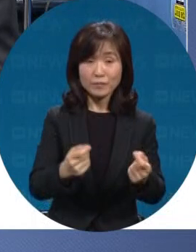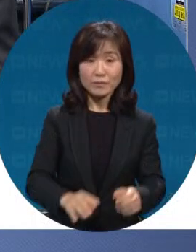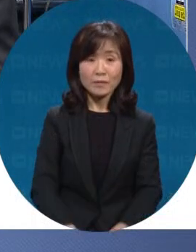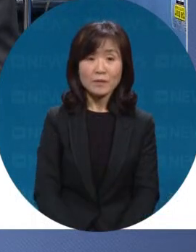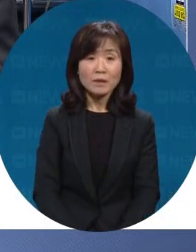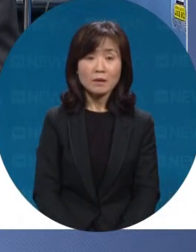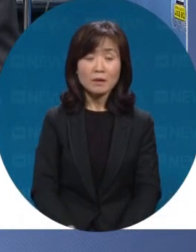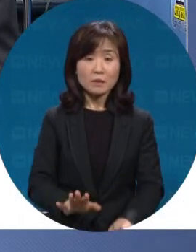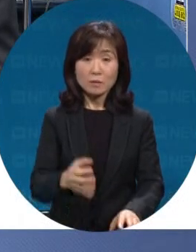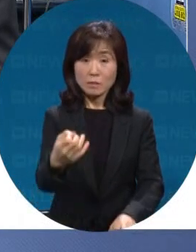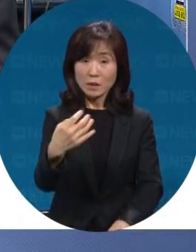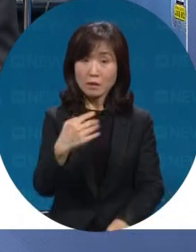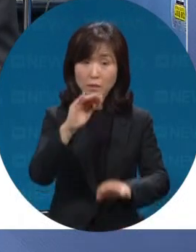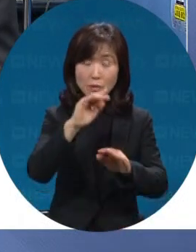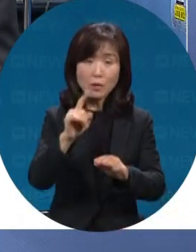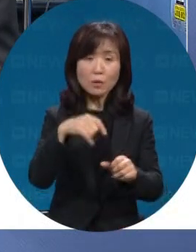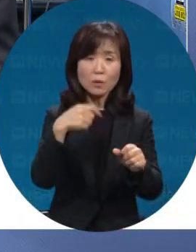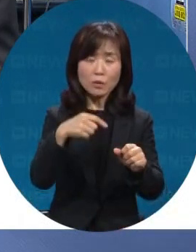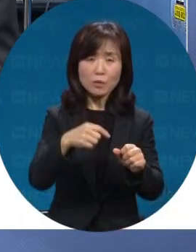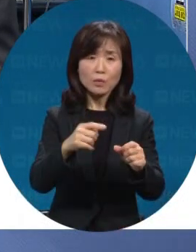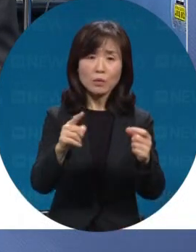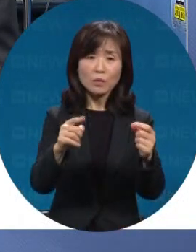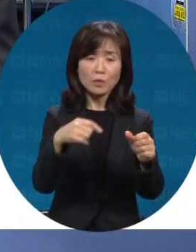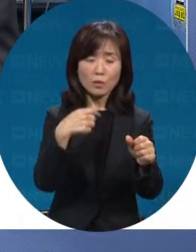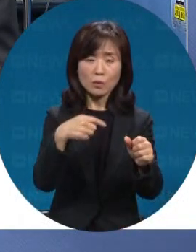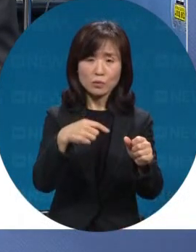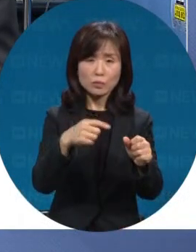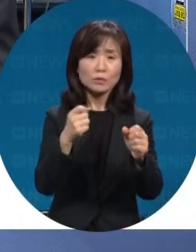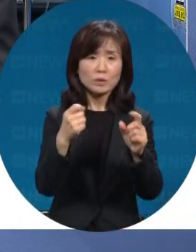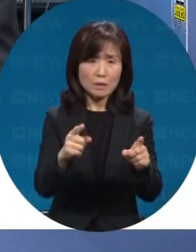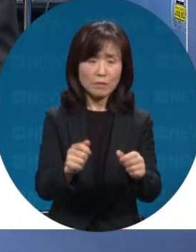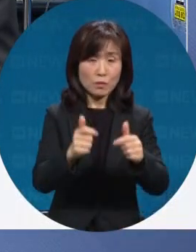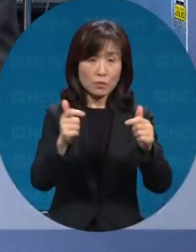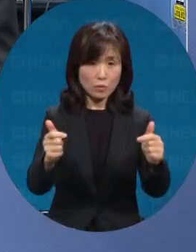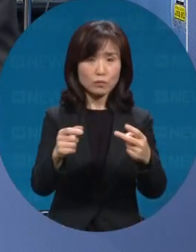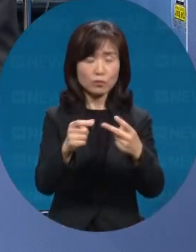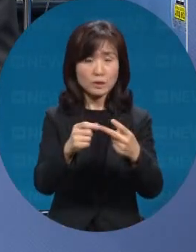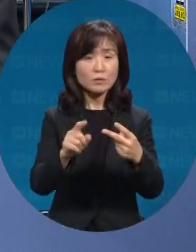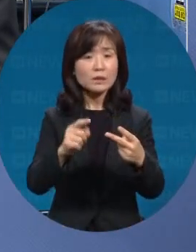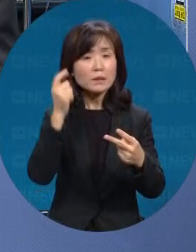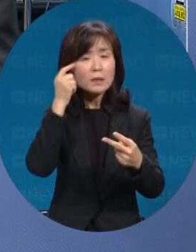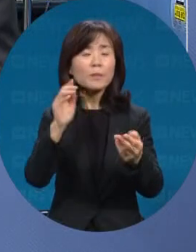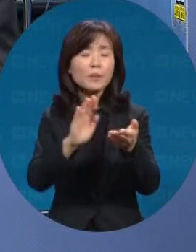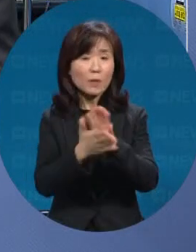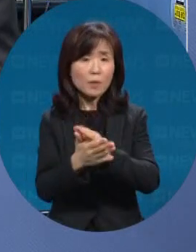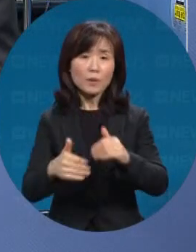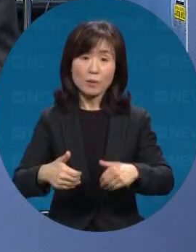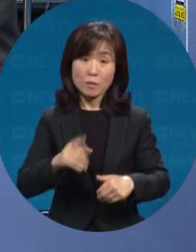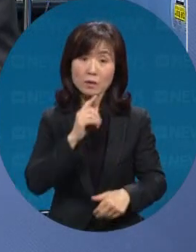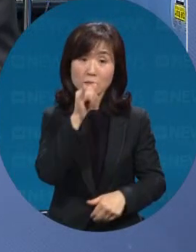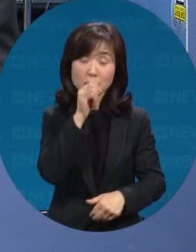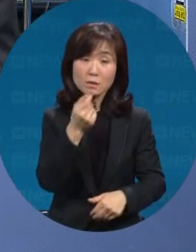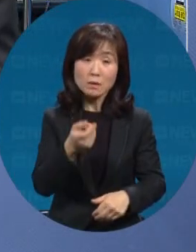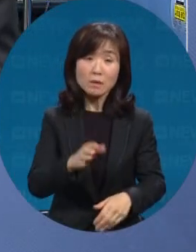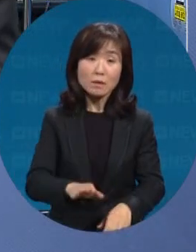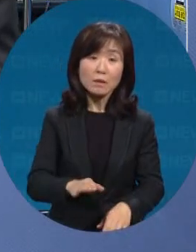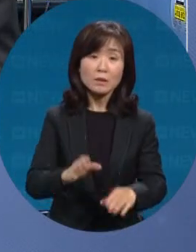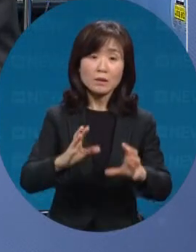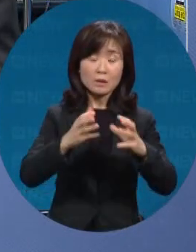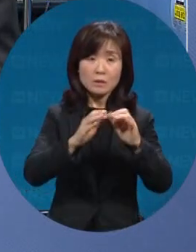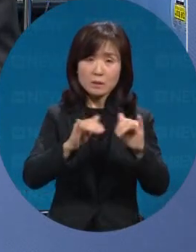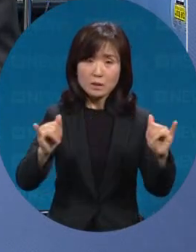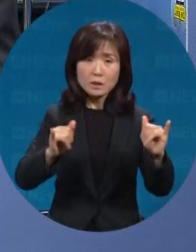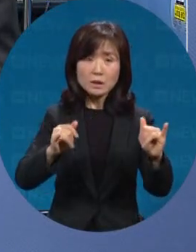기회가 늘어야 한다. 그리고 우리 인식이 바뀌어야 한다라는 말씀 주셨는데요. 우리 대중적 인식이 바뀌어야 한다라고 하면